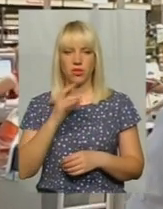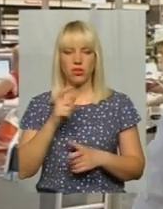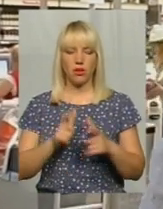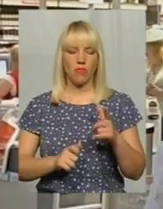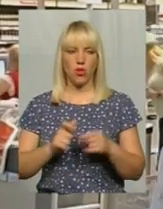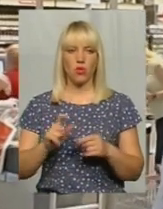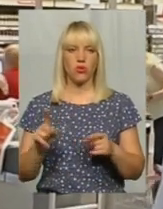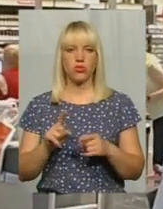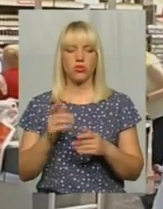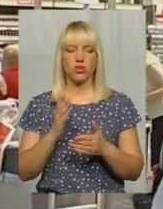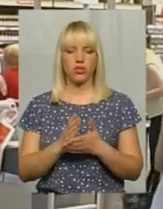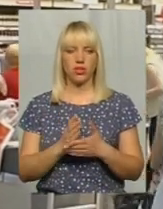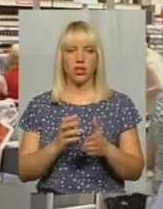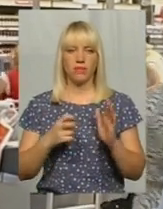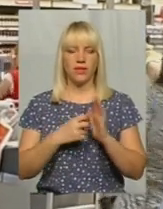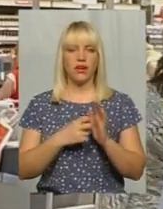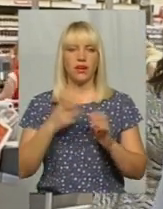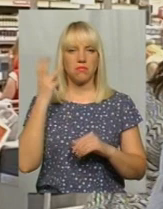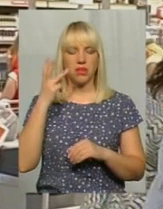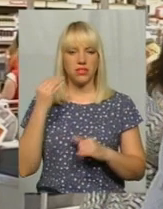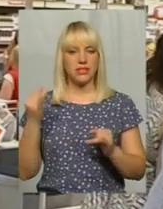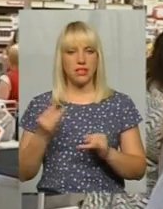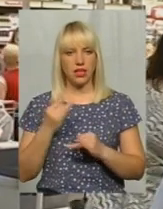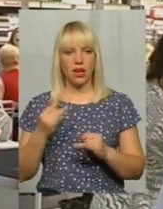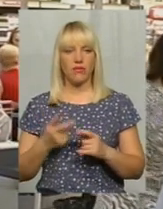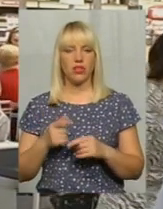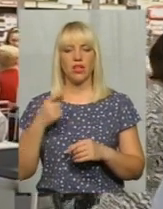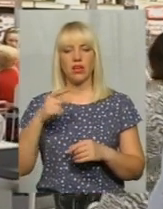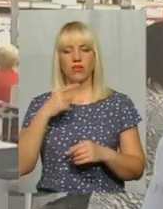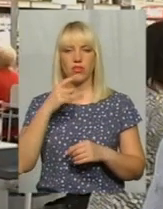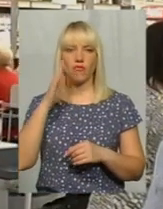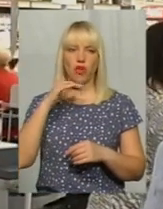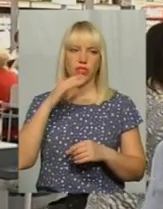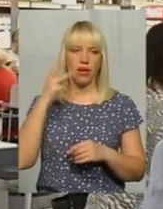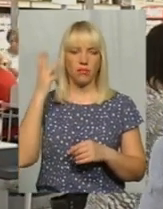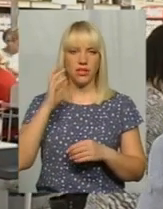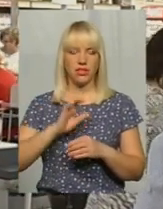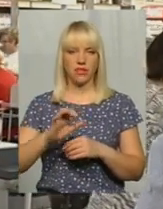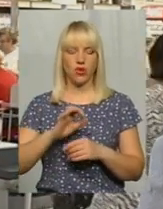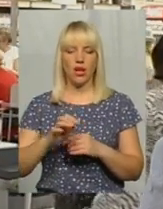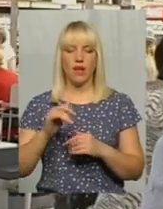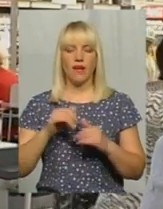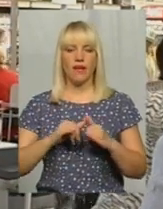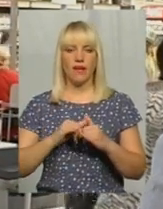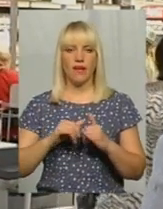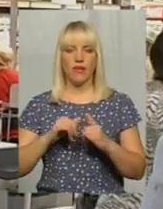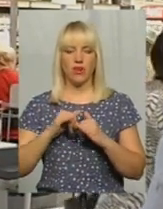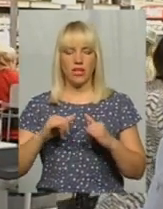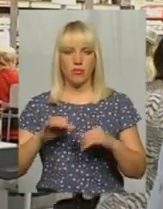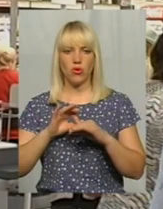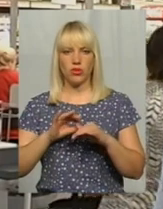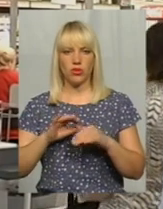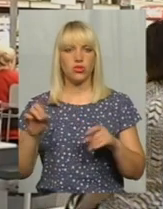що є наліпка «Купуй Хмельницький» і цікавляться, а є чи вода хмельницьких виробників. Ведемо роботу в розвитку, щоб все більше і більше